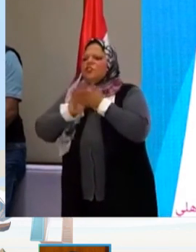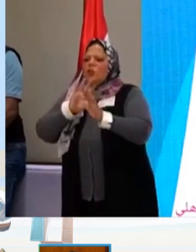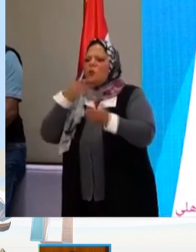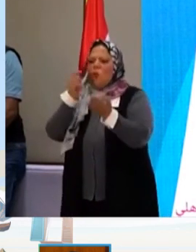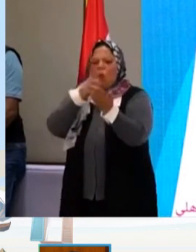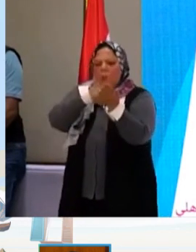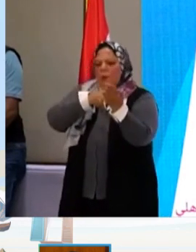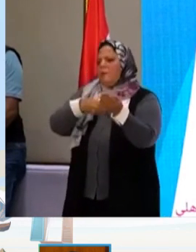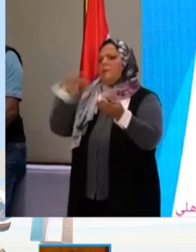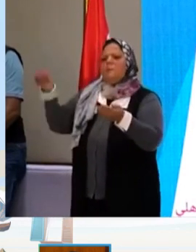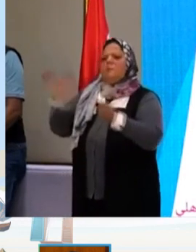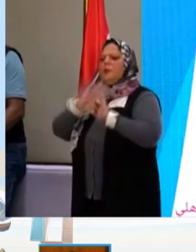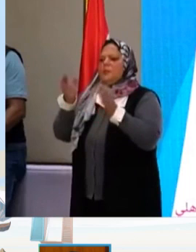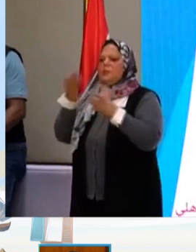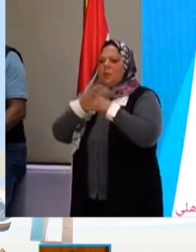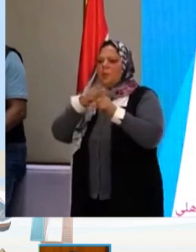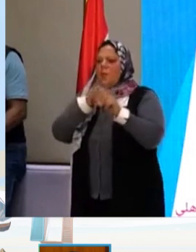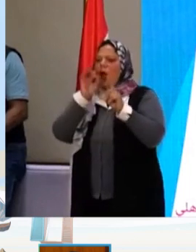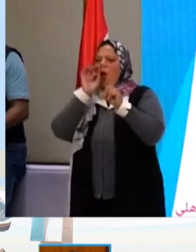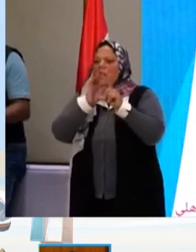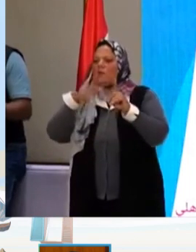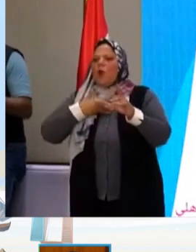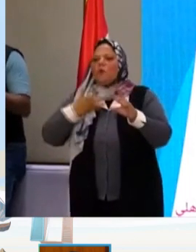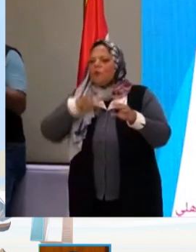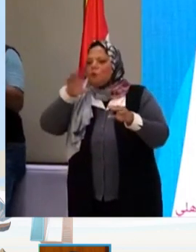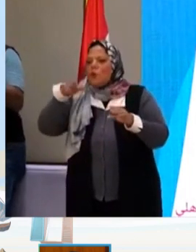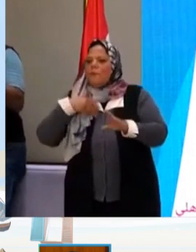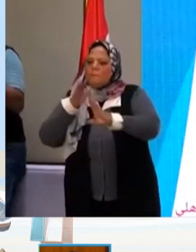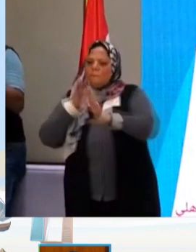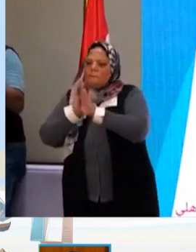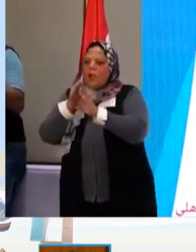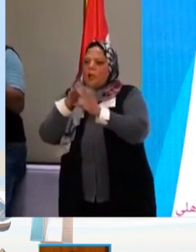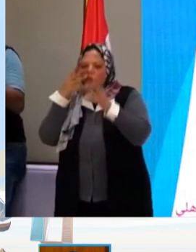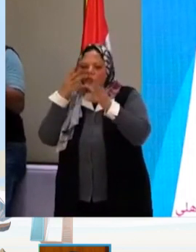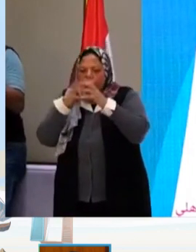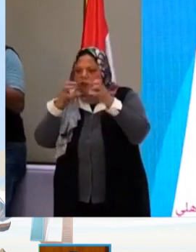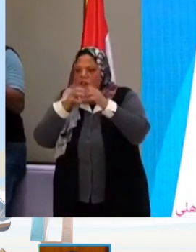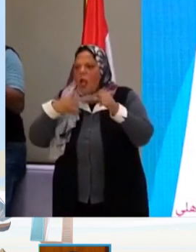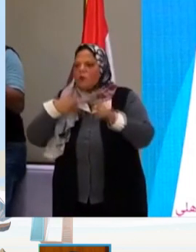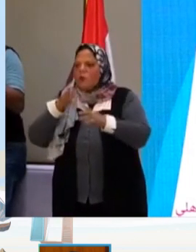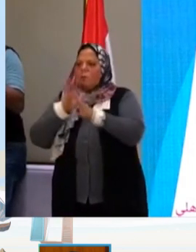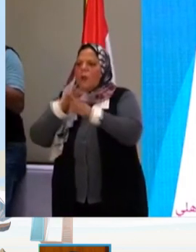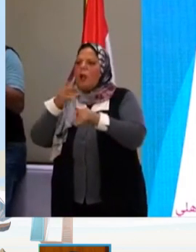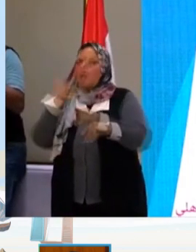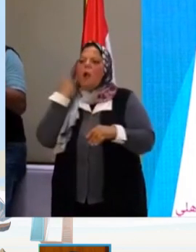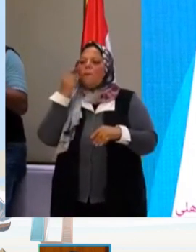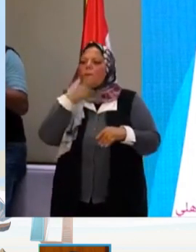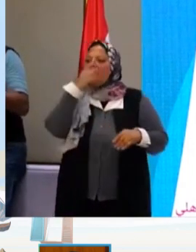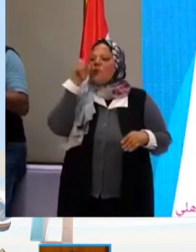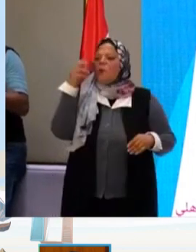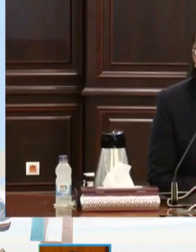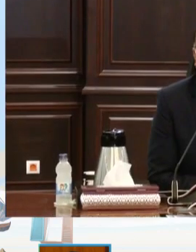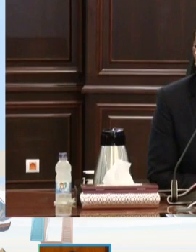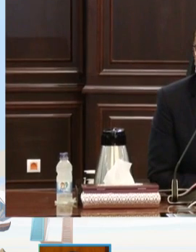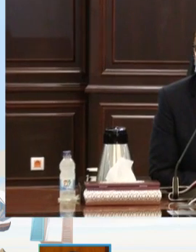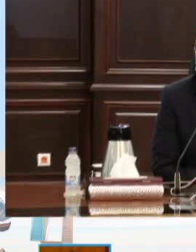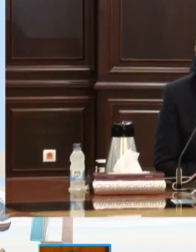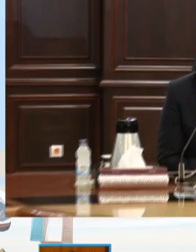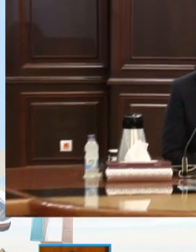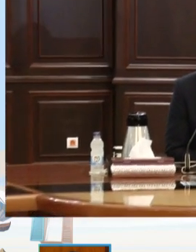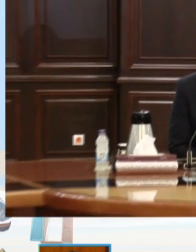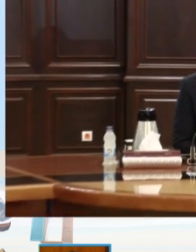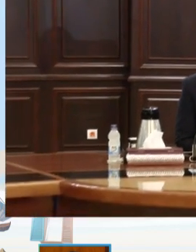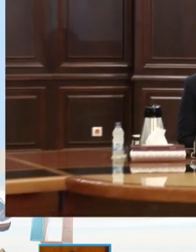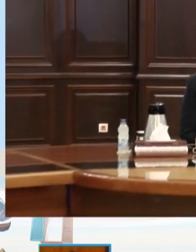جمعيه، كذلك ما فيش عقوبات سلبه للحريه في قانون الجمعيات الجديد، ودي اول مره تحدث في تشريع يخص العمل